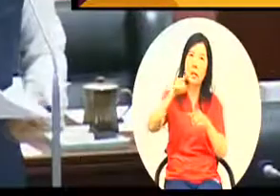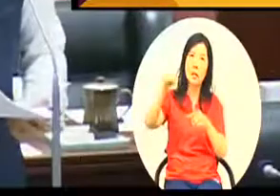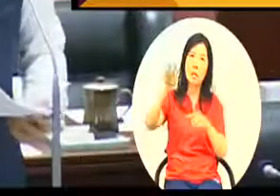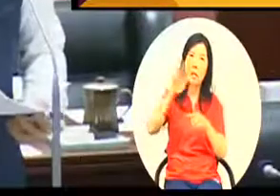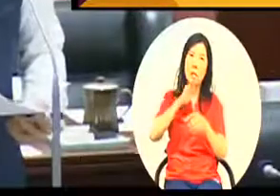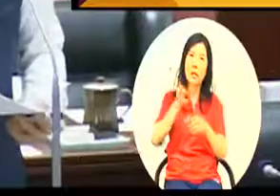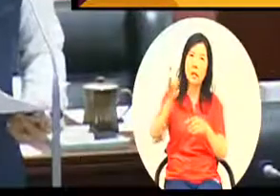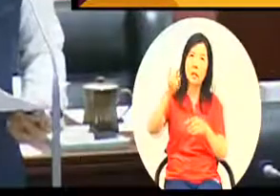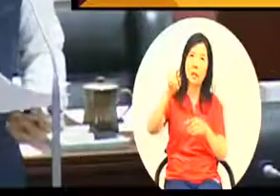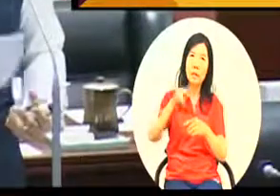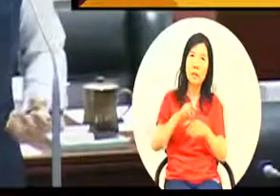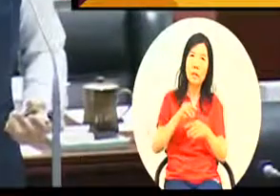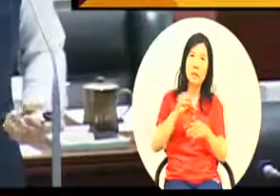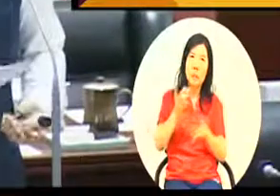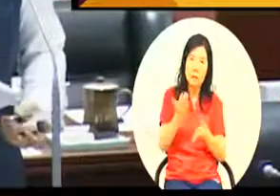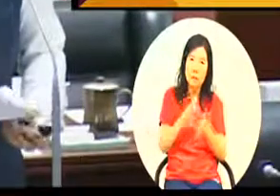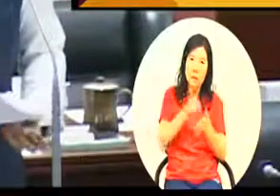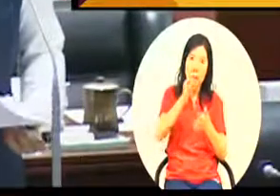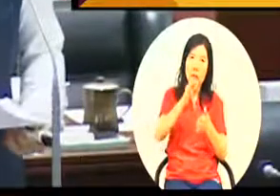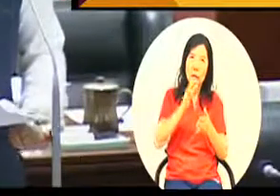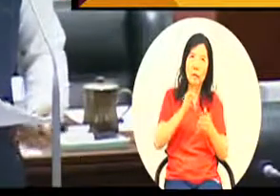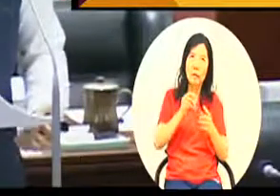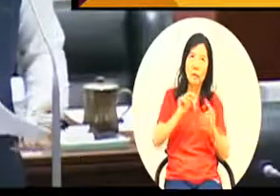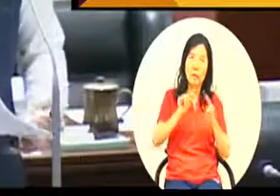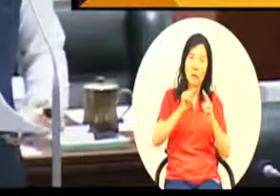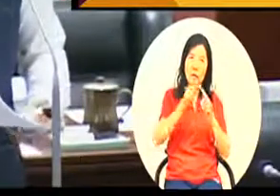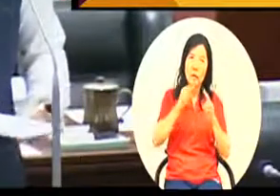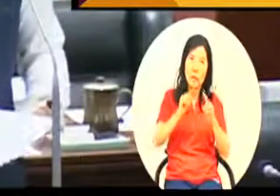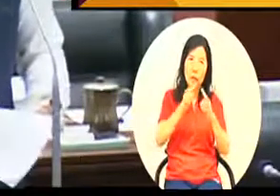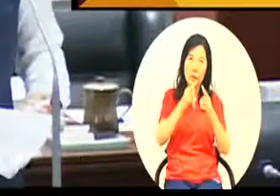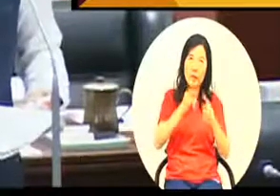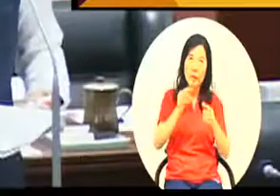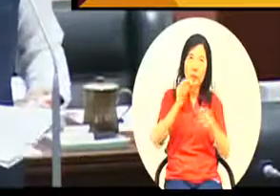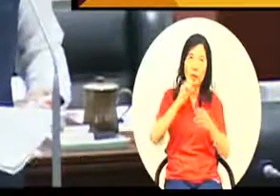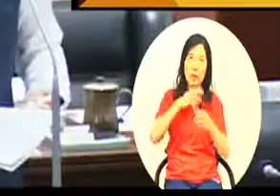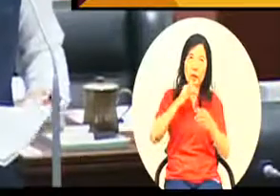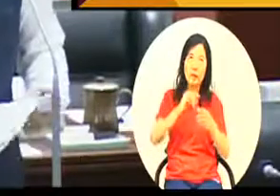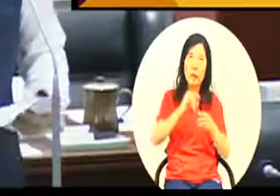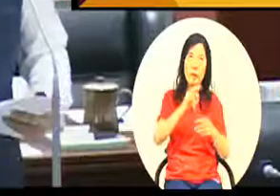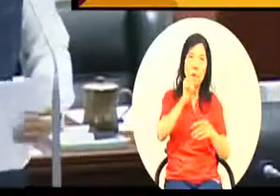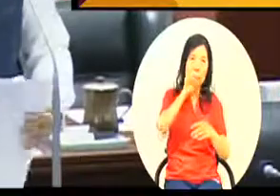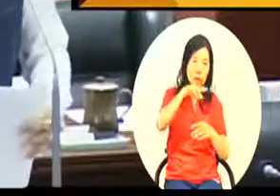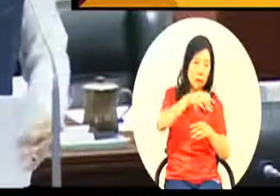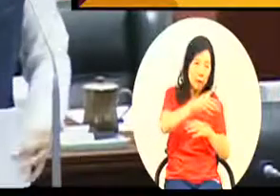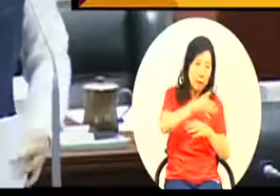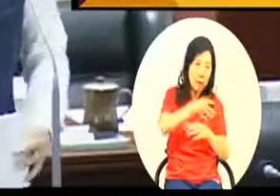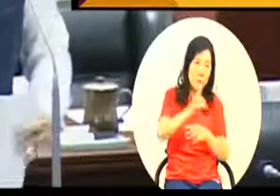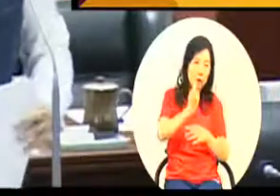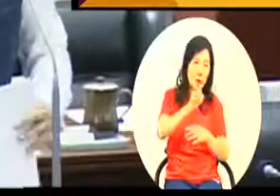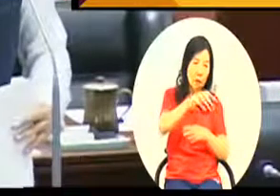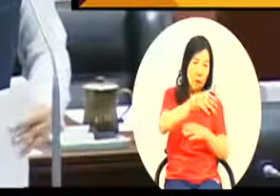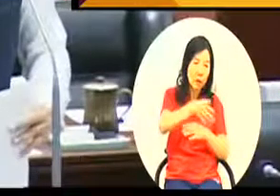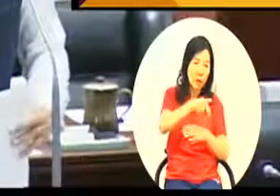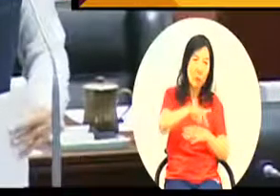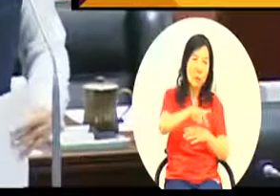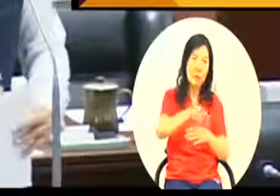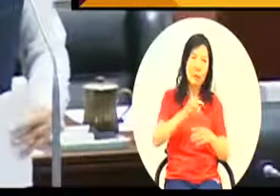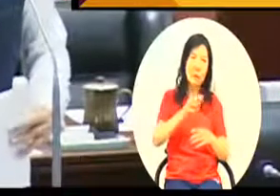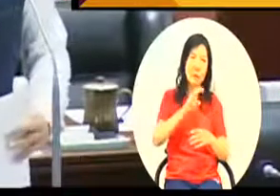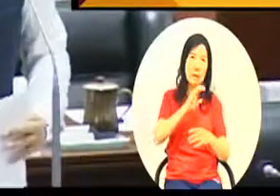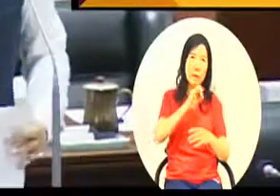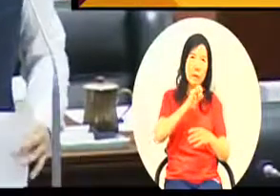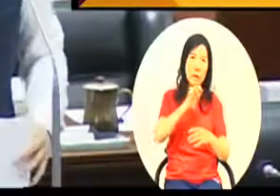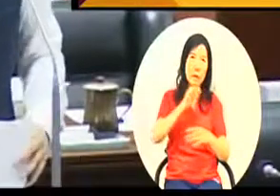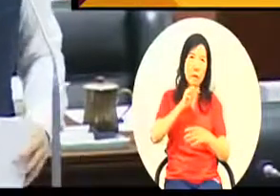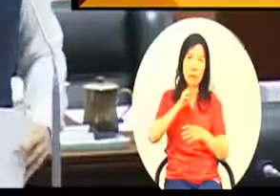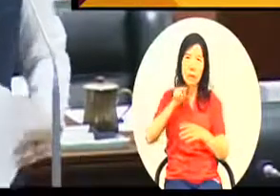前的质询的时候提到，我之前辩护了在屏东的某个村、某个乡的，从三四十岁到十几岁